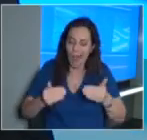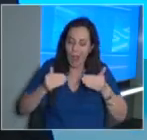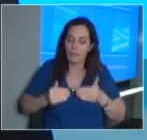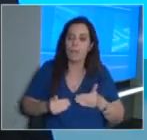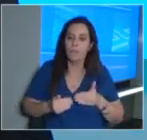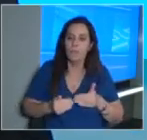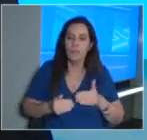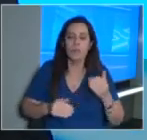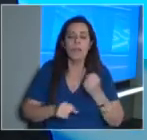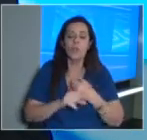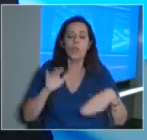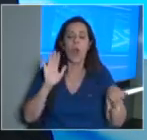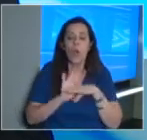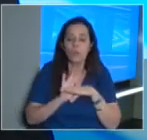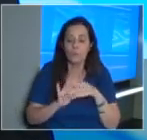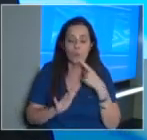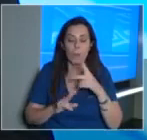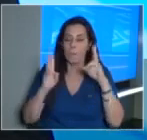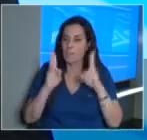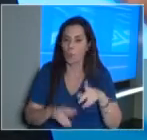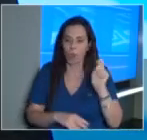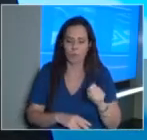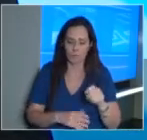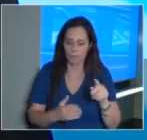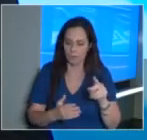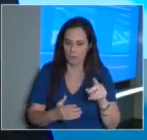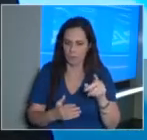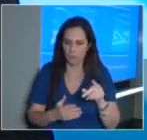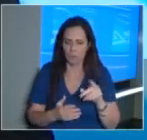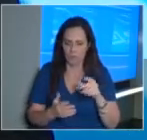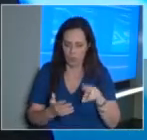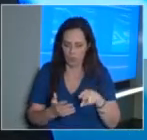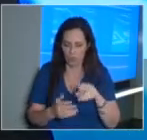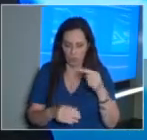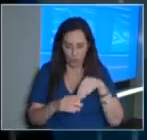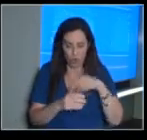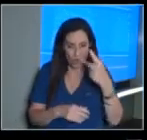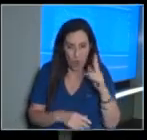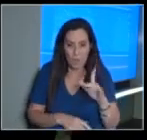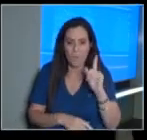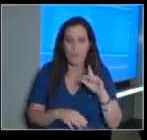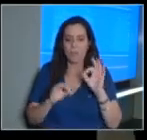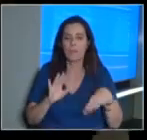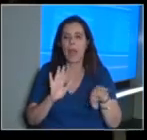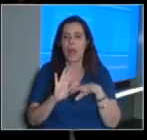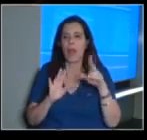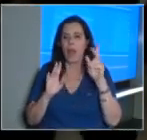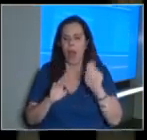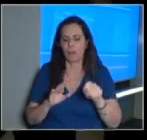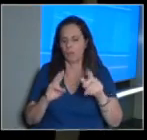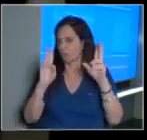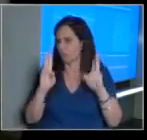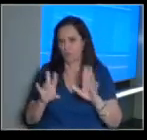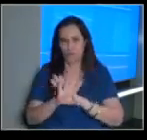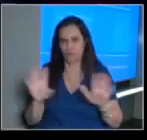תרופה למכה, לקדם חקיקה שמדברת על פיזור הכנסת, מכירים חקיקה של פיזור הכנסת תוך 3 ימים, ואז בעצם הכנסת מתפזרת